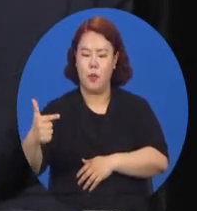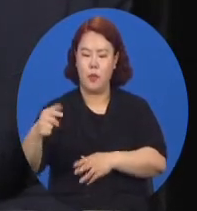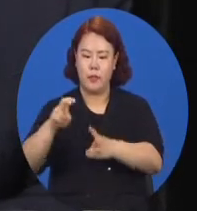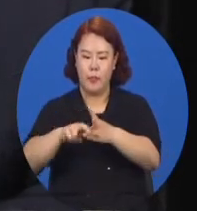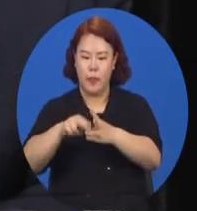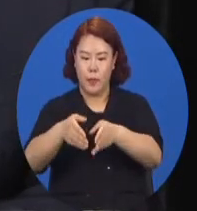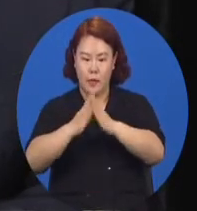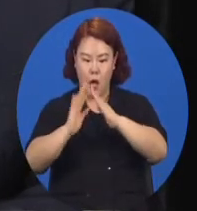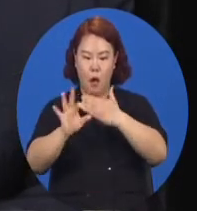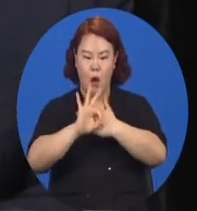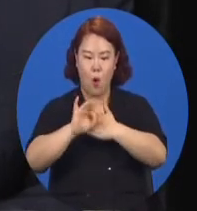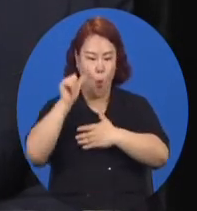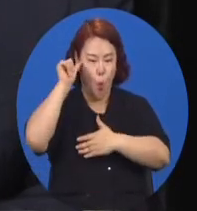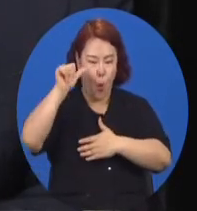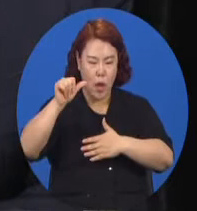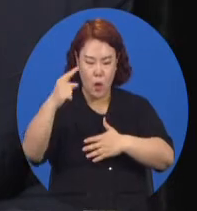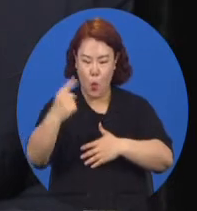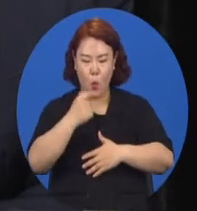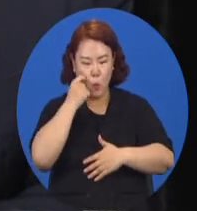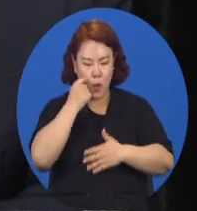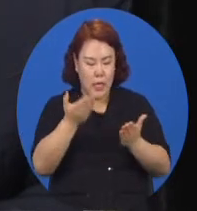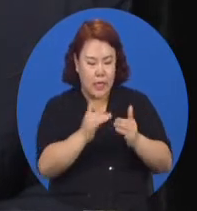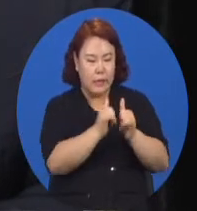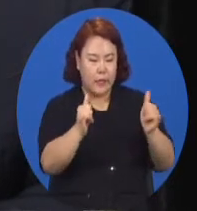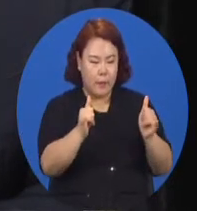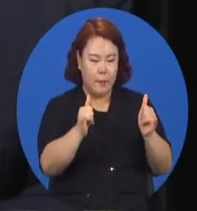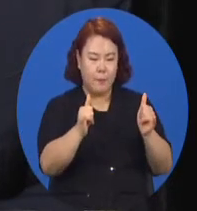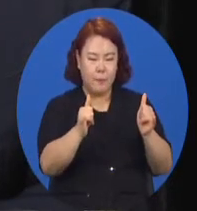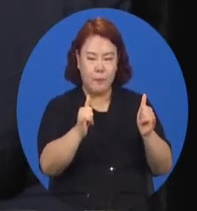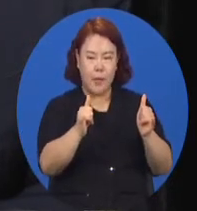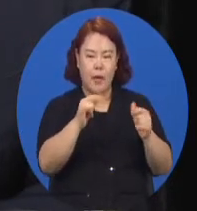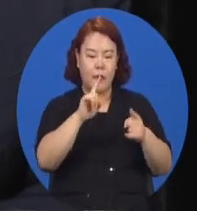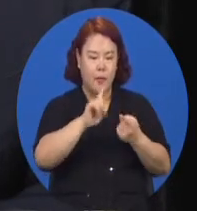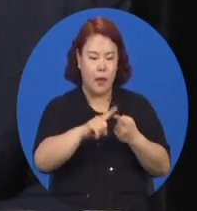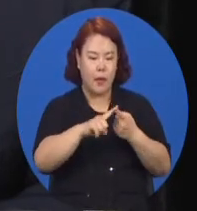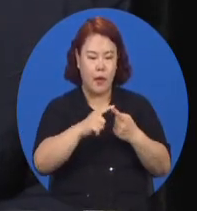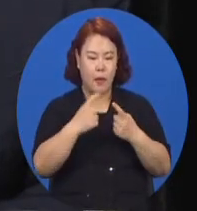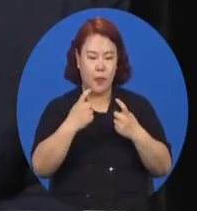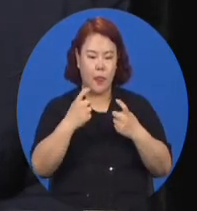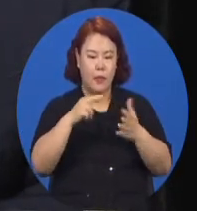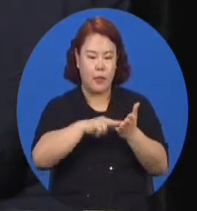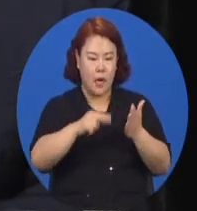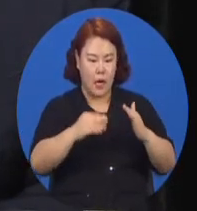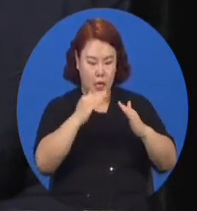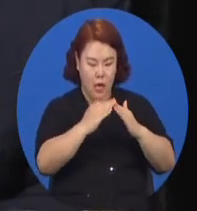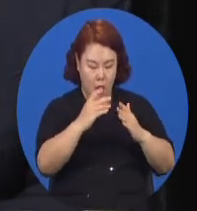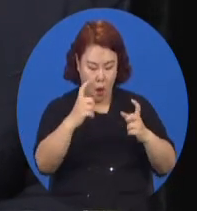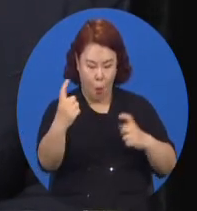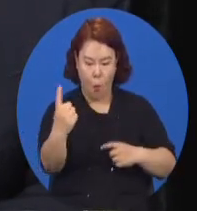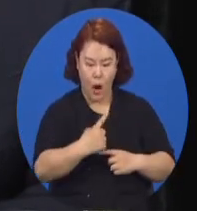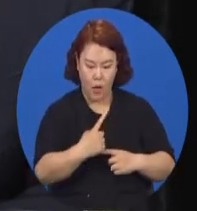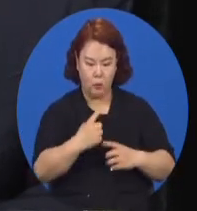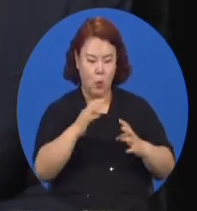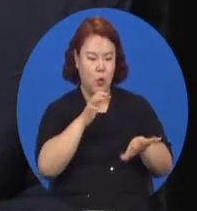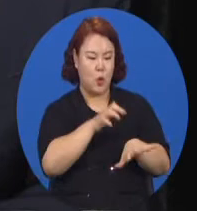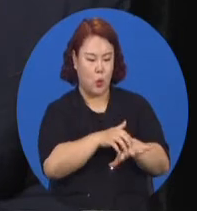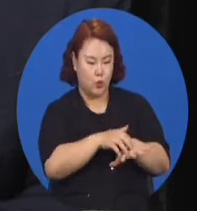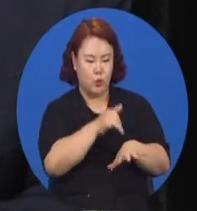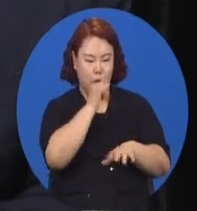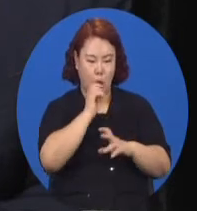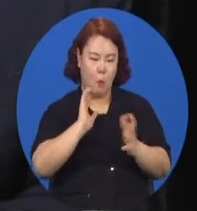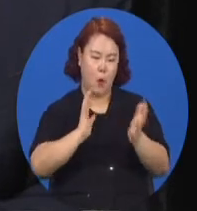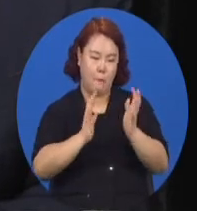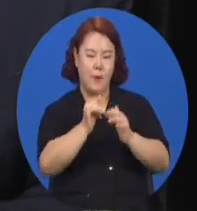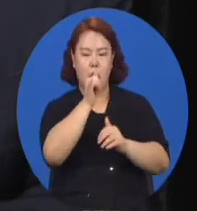이런 직장인들 또 근로자들 이런 분들이 단양에 와서 연수도 하고 세미나도 하고 회의도 하고 교육도